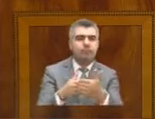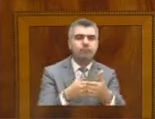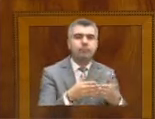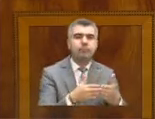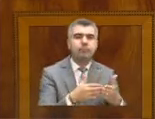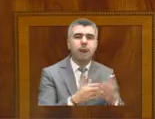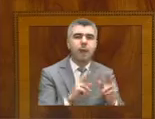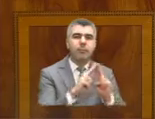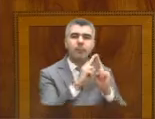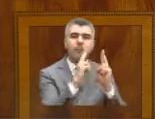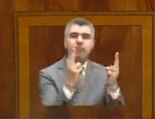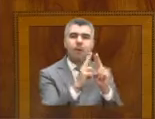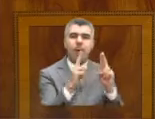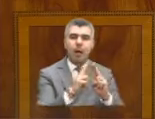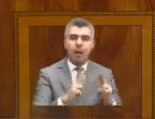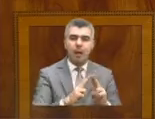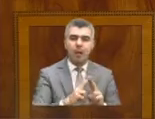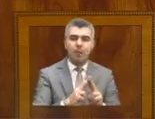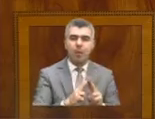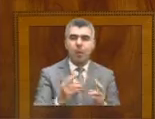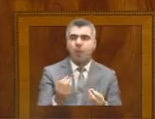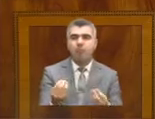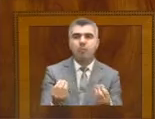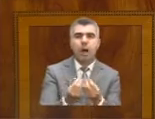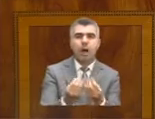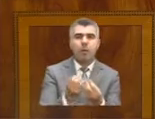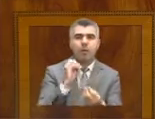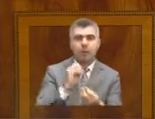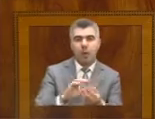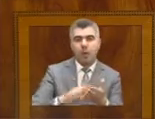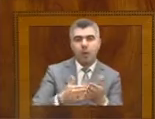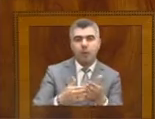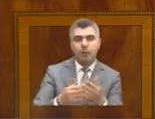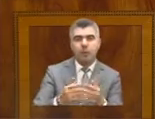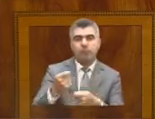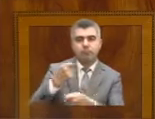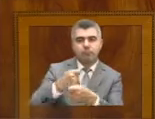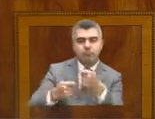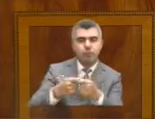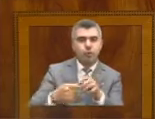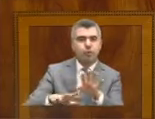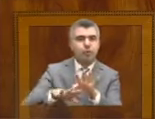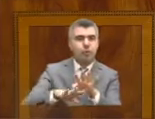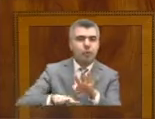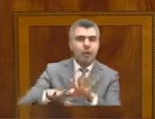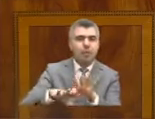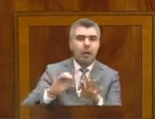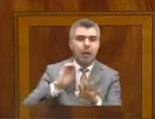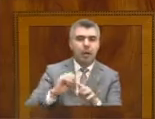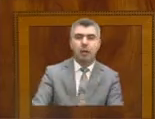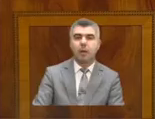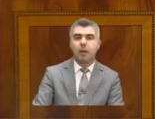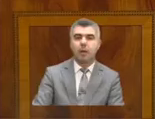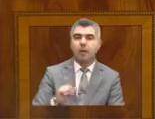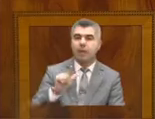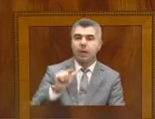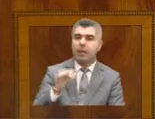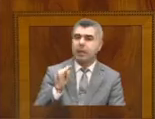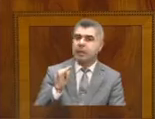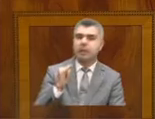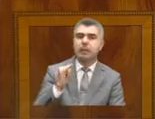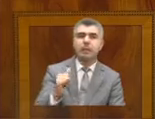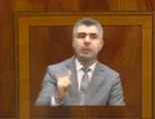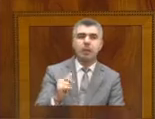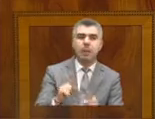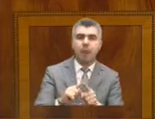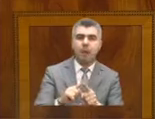الخارجية والداخلية والحد من تداعياتها الاقتصادية والاجتماعية، مع مواصلة البناء